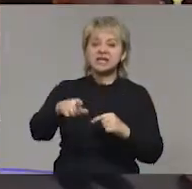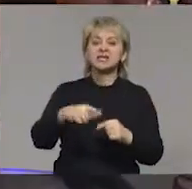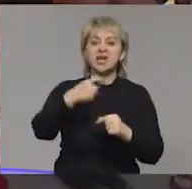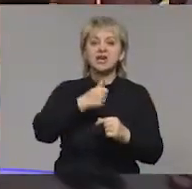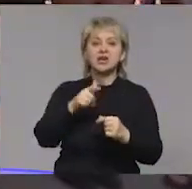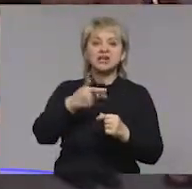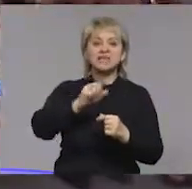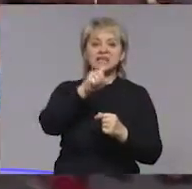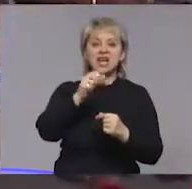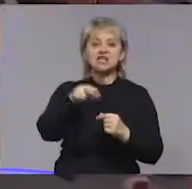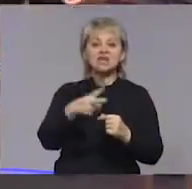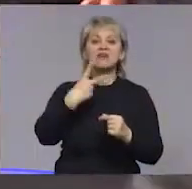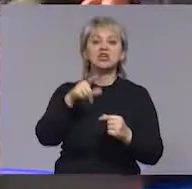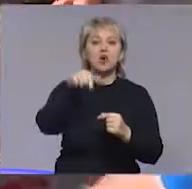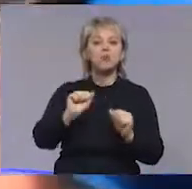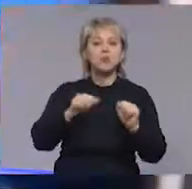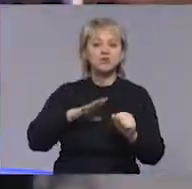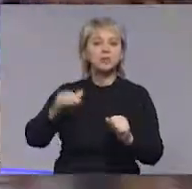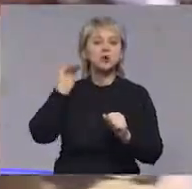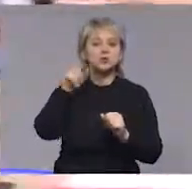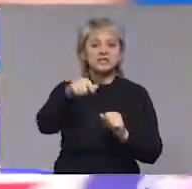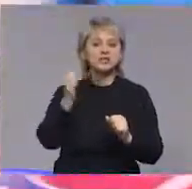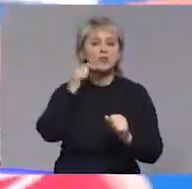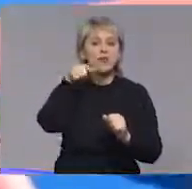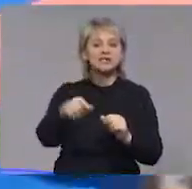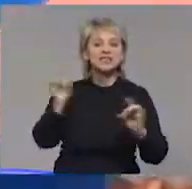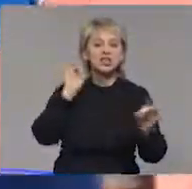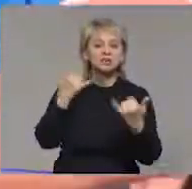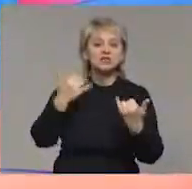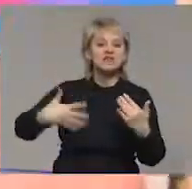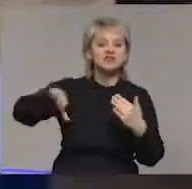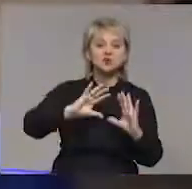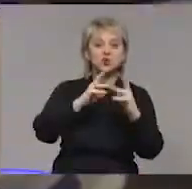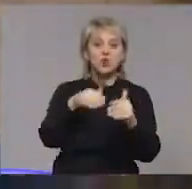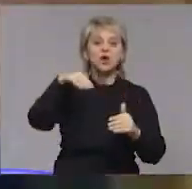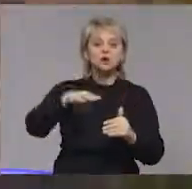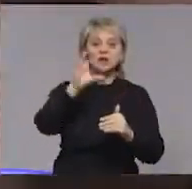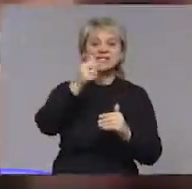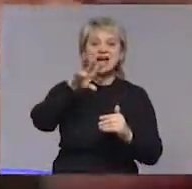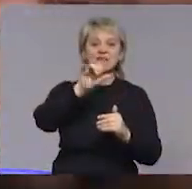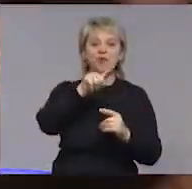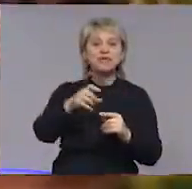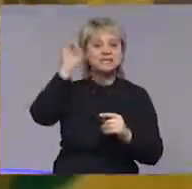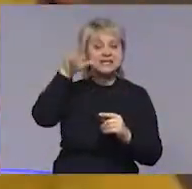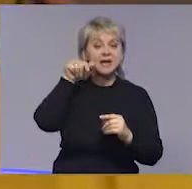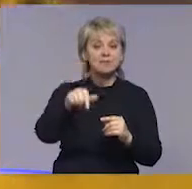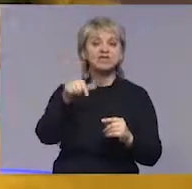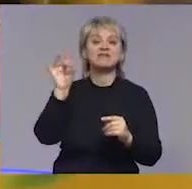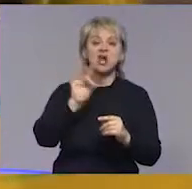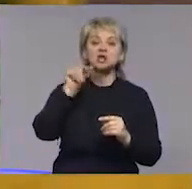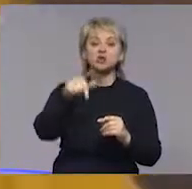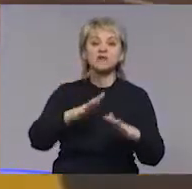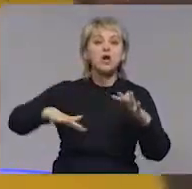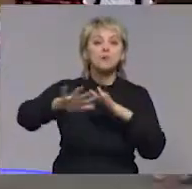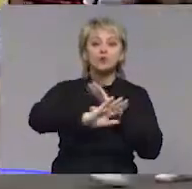исландских викингов еще можно было услышать только в Москве. И гремящий сегодня во всем мире Томар Савойе стал знаменит именно в Ростове.